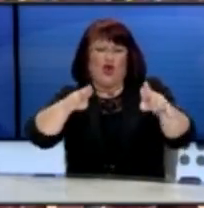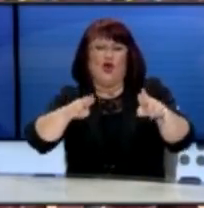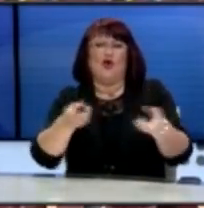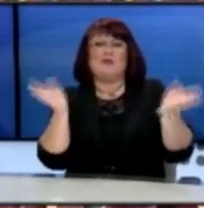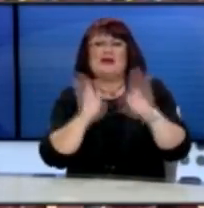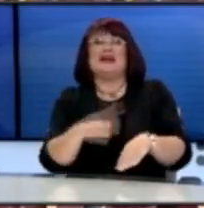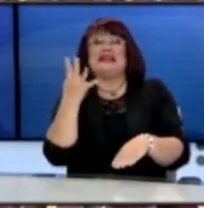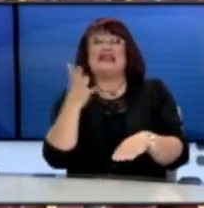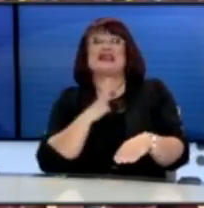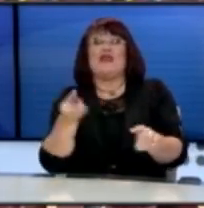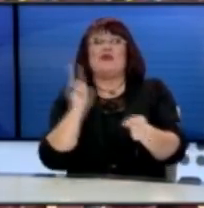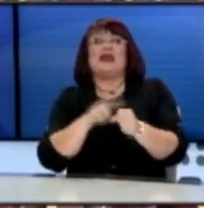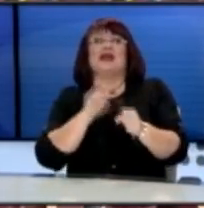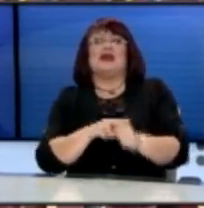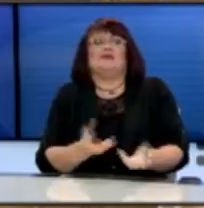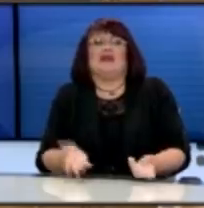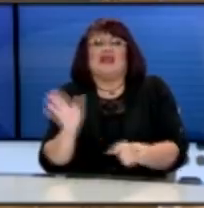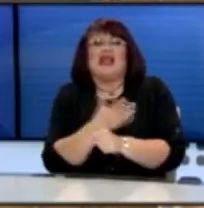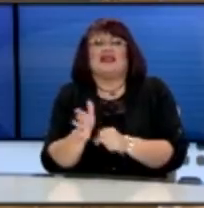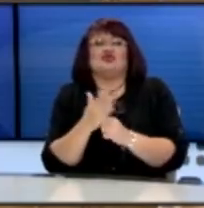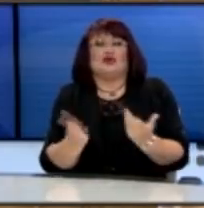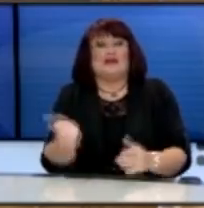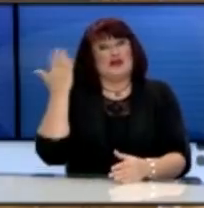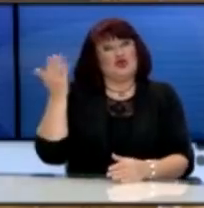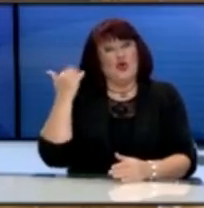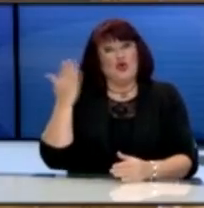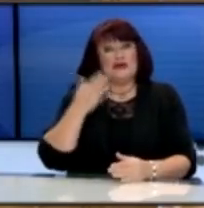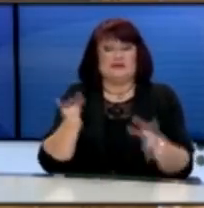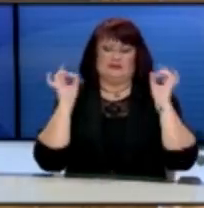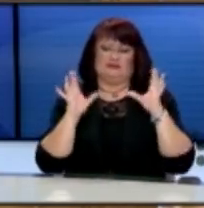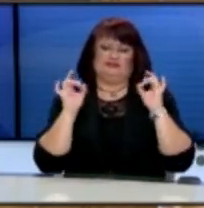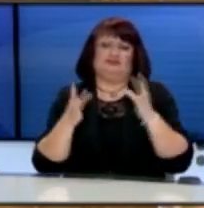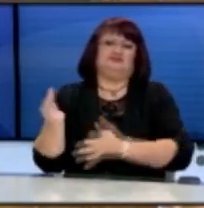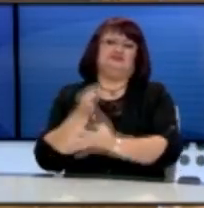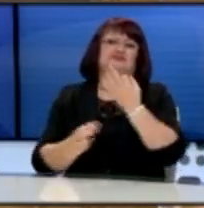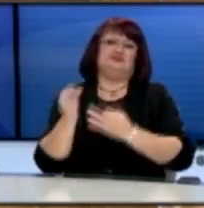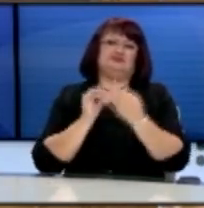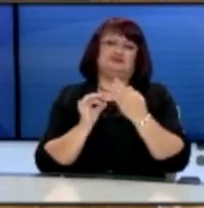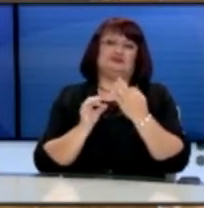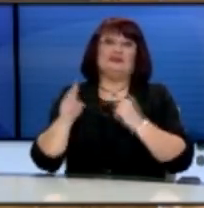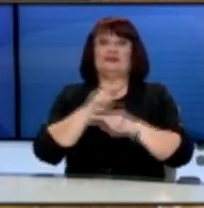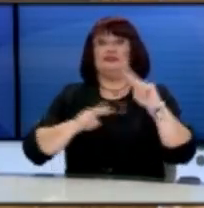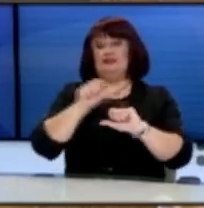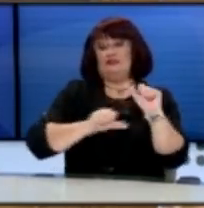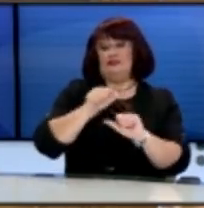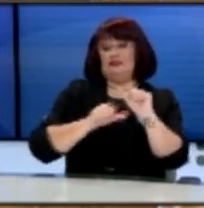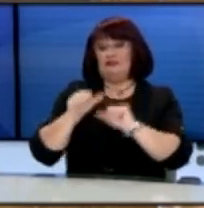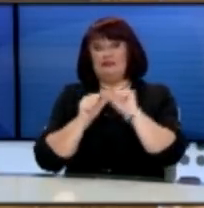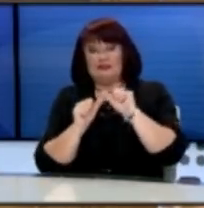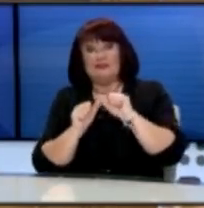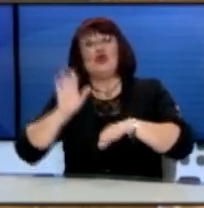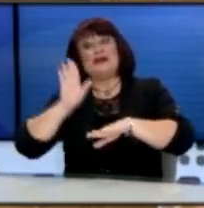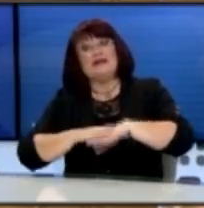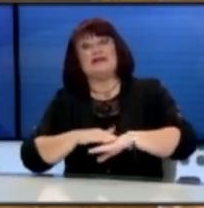και σκοτώνοντας 4 ανθρώπους. Τότε βέβαια κανείς δεν μιλούσε ακόμα για την κλιματική αλλαγή ως